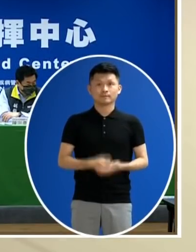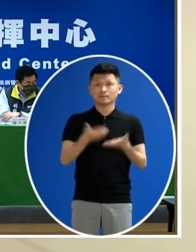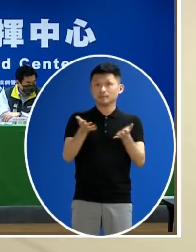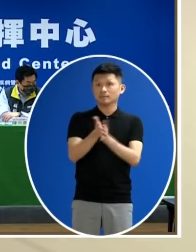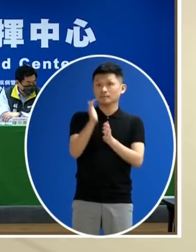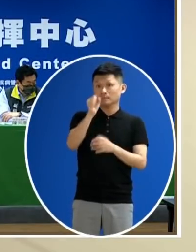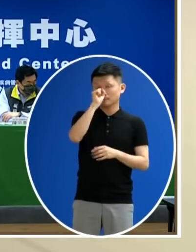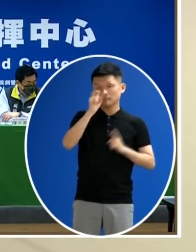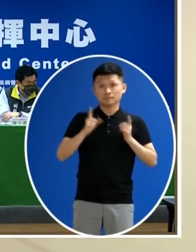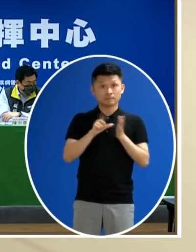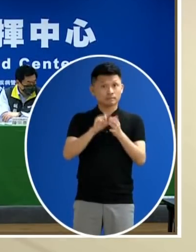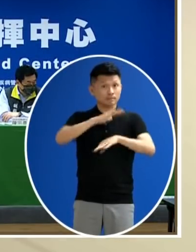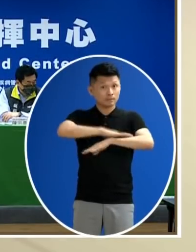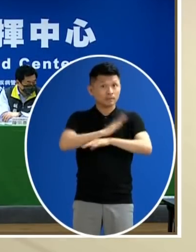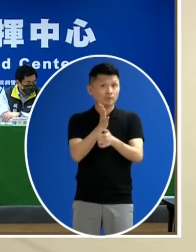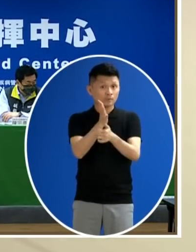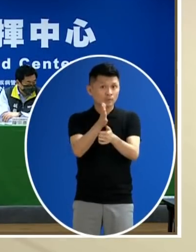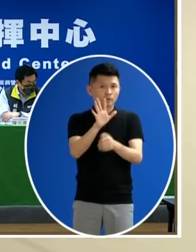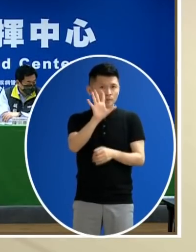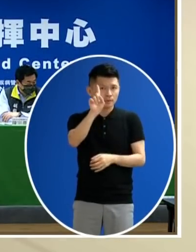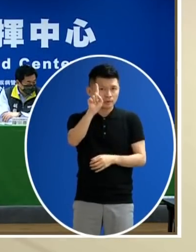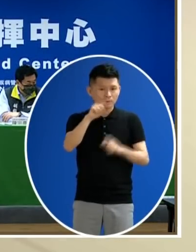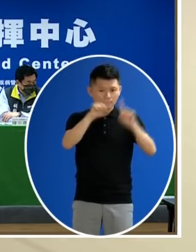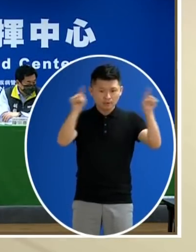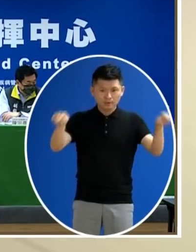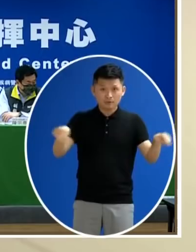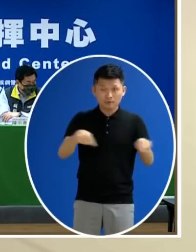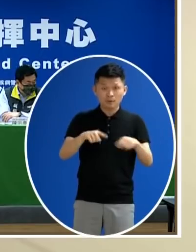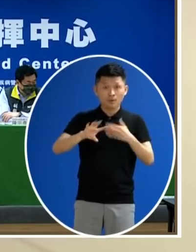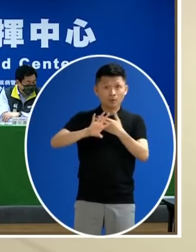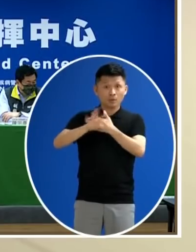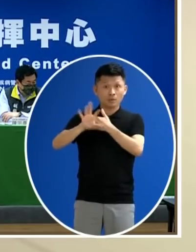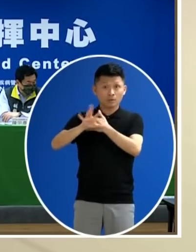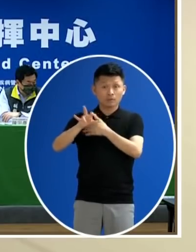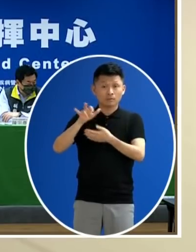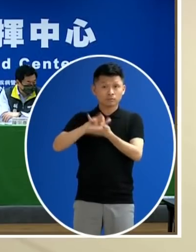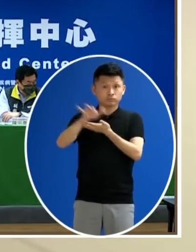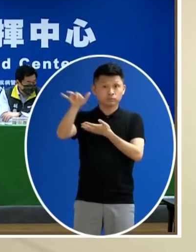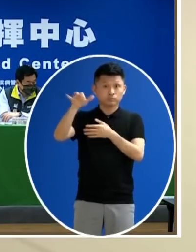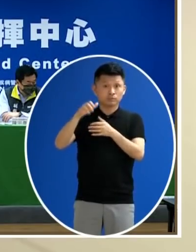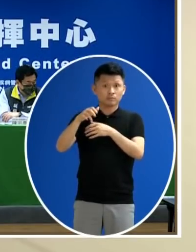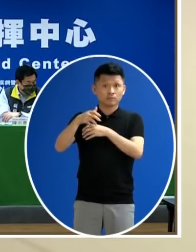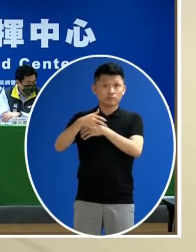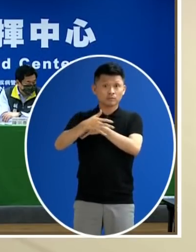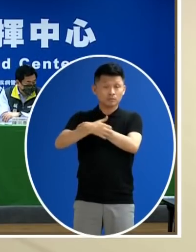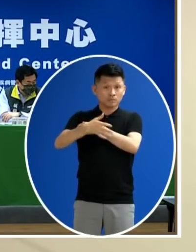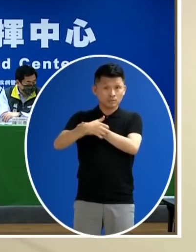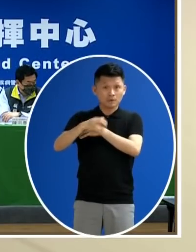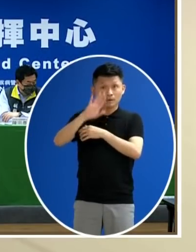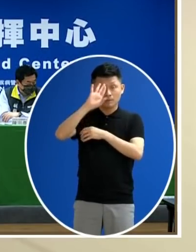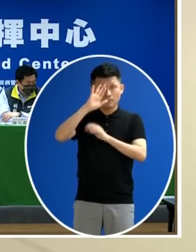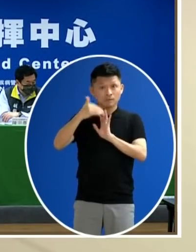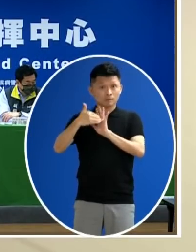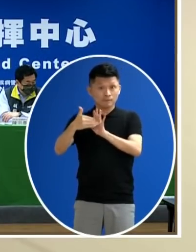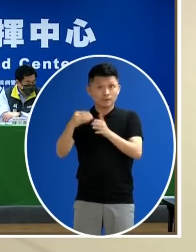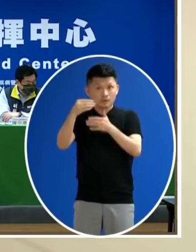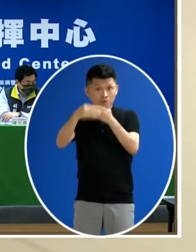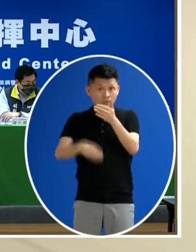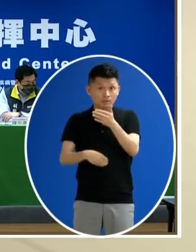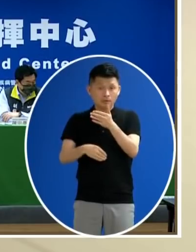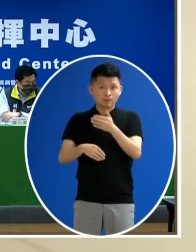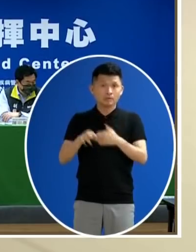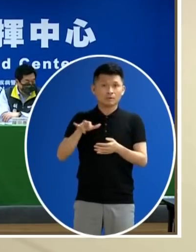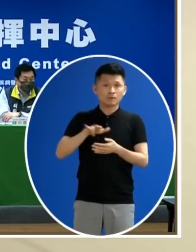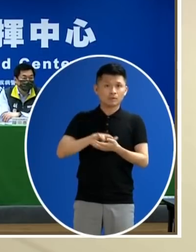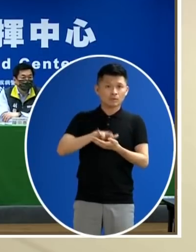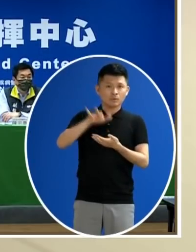部长好，自由时报。刚刚有一个手板了，国际航空机组员返台防检疫措施，底下有个备注说，因应国际航